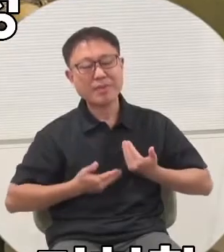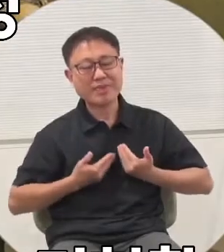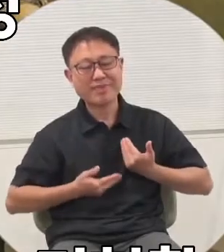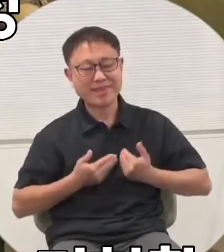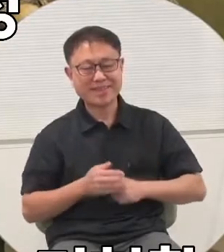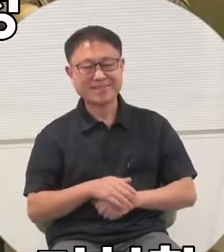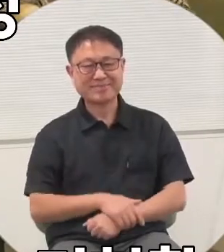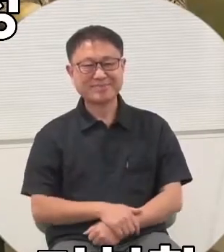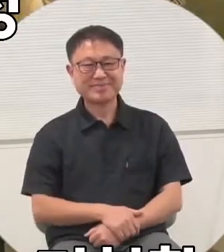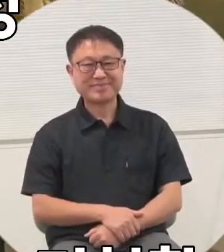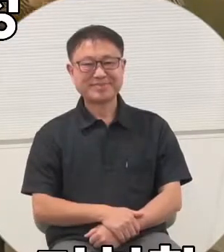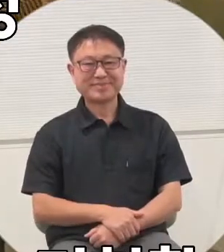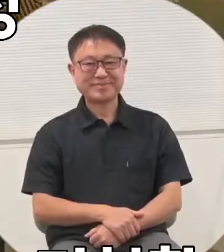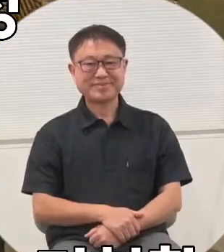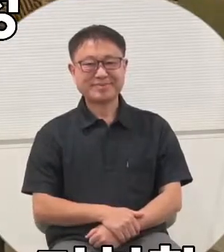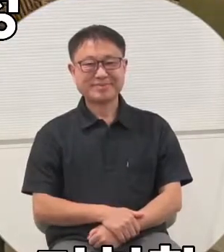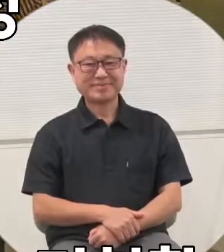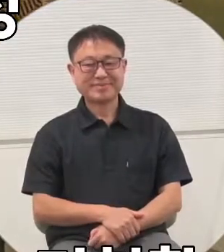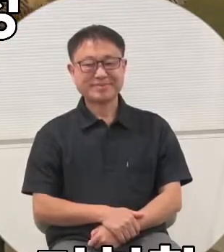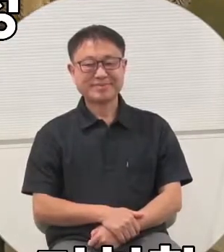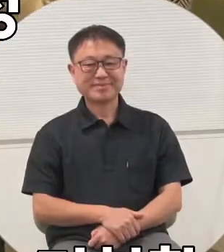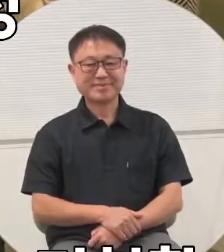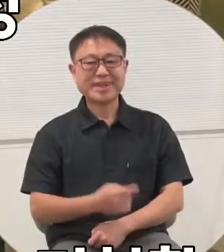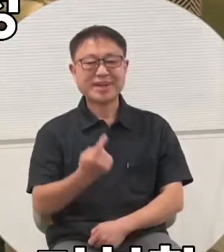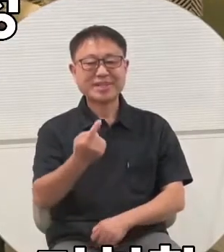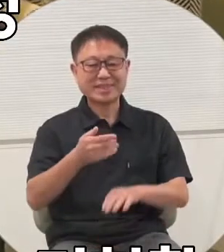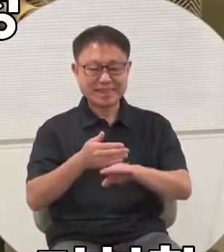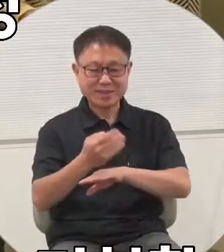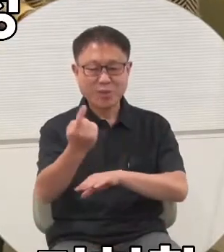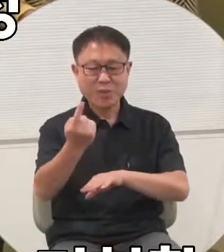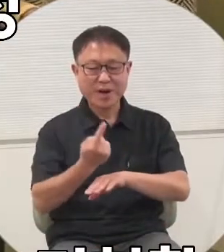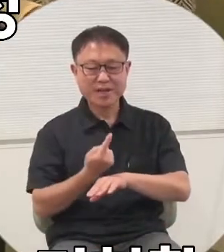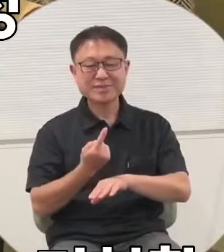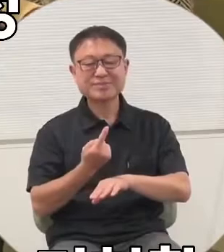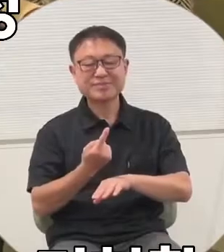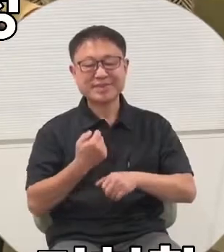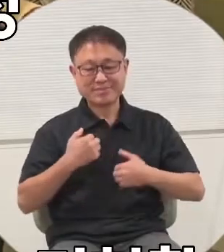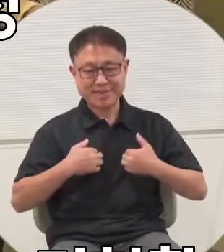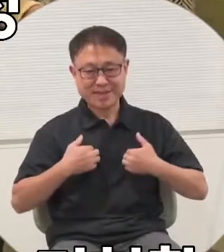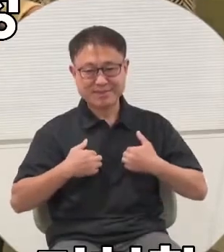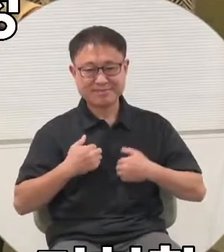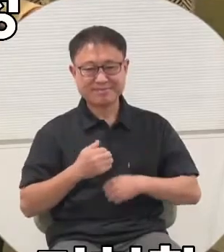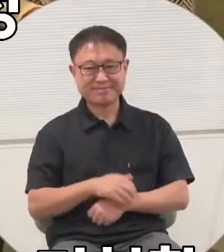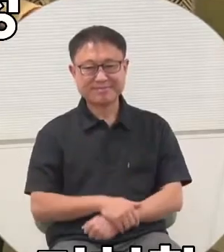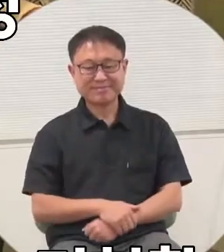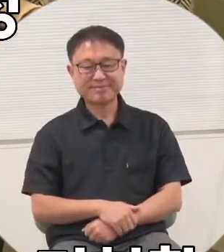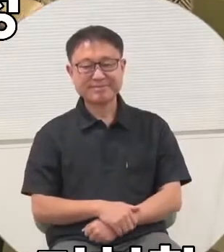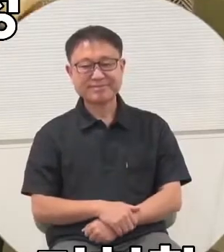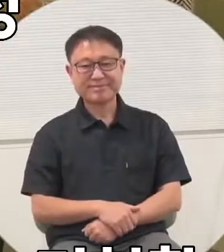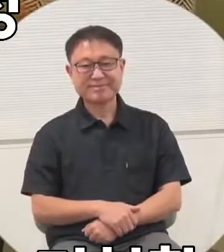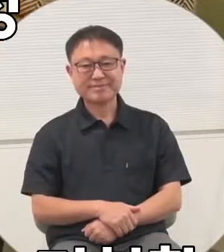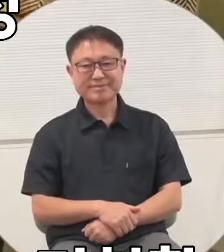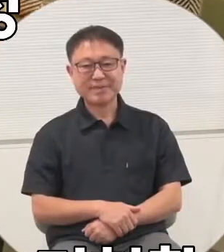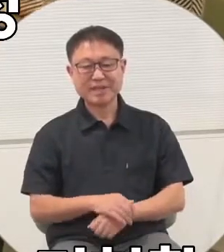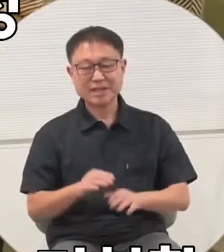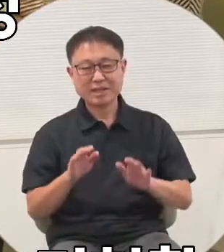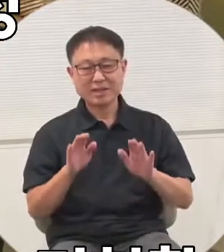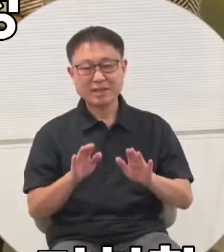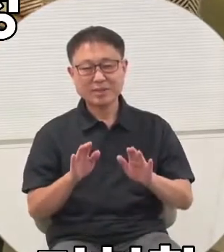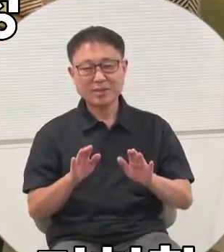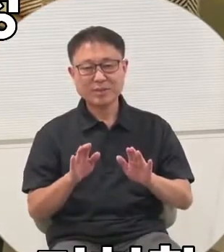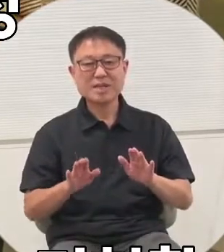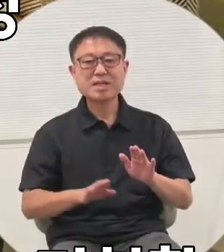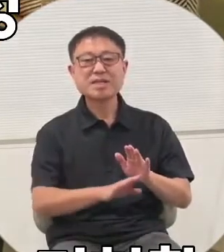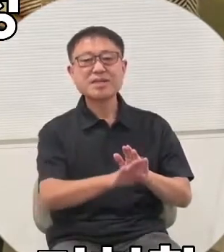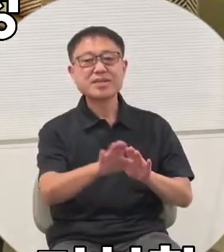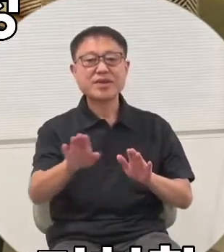예. 네, 어쨌든 이렇게 와주셔서 반갑고 또 좋고요. 네, 사실 오늘 저희의